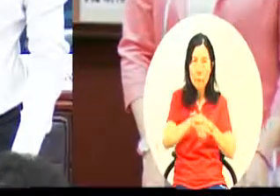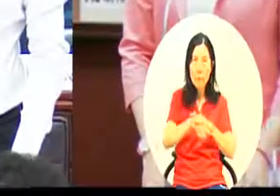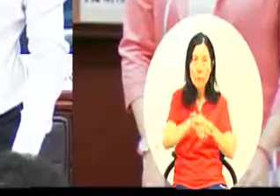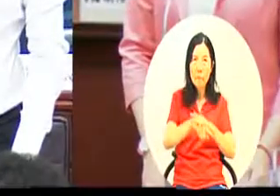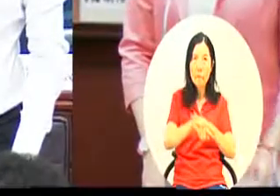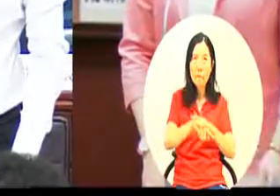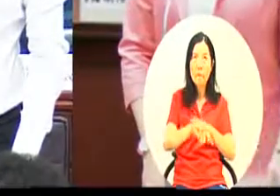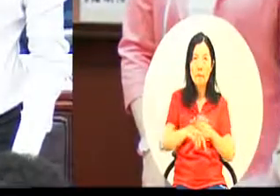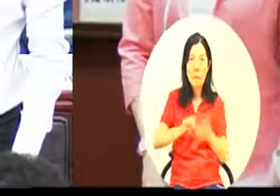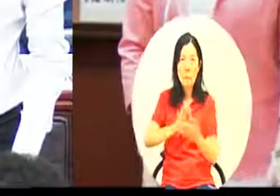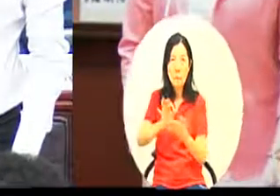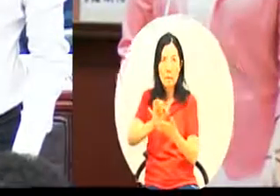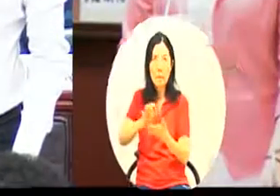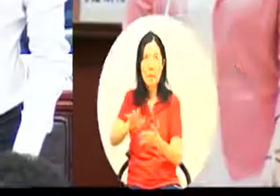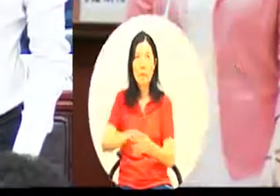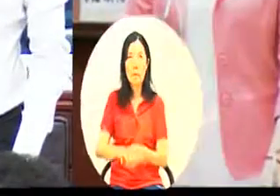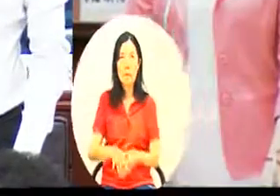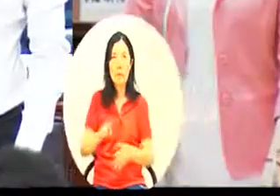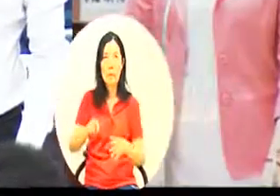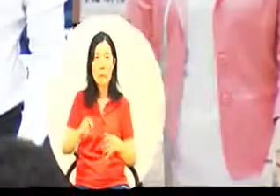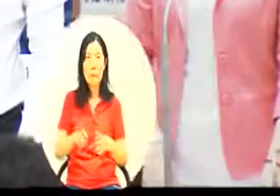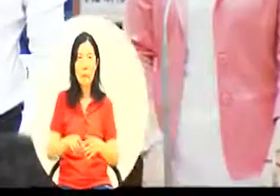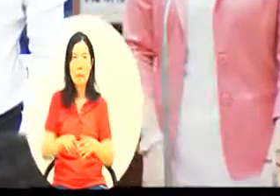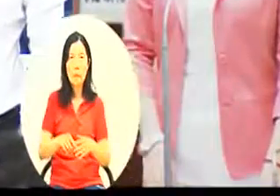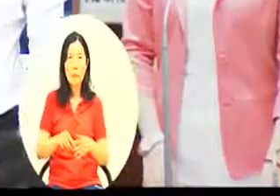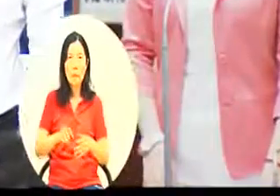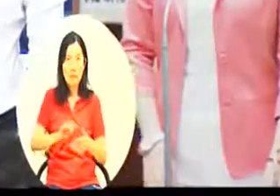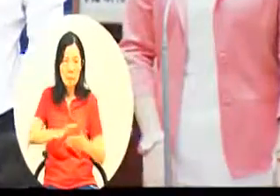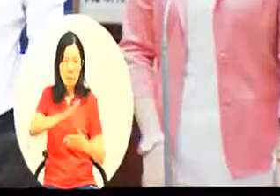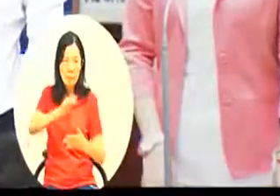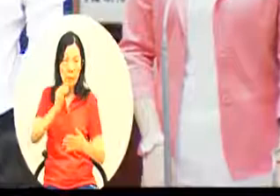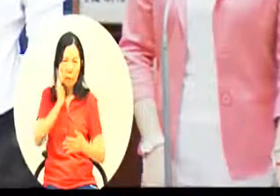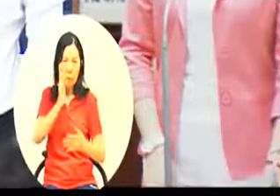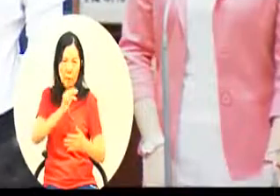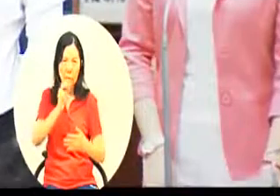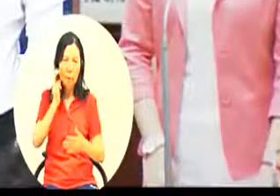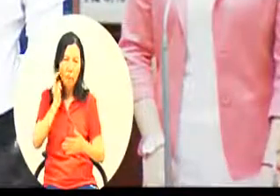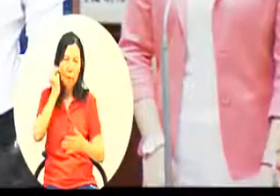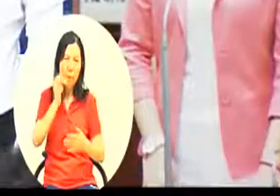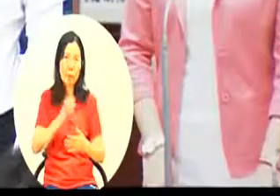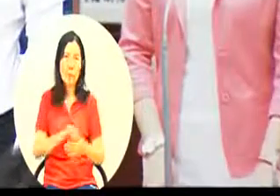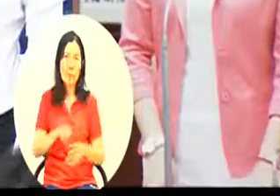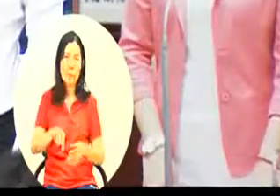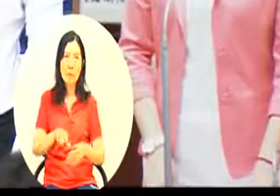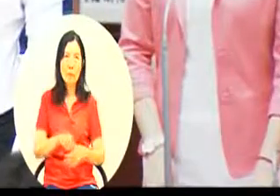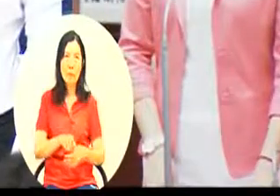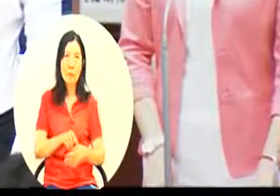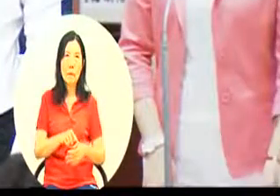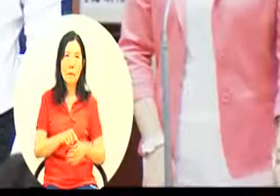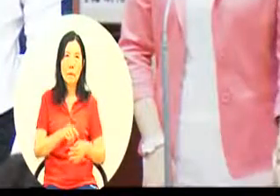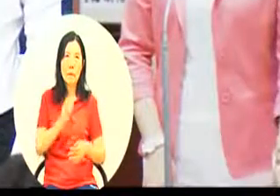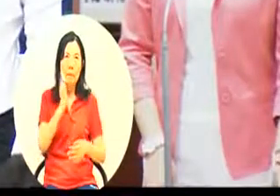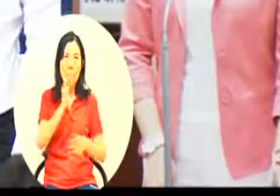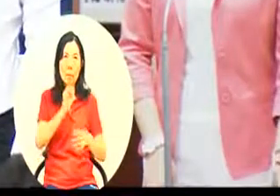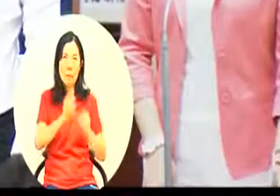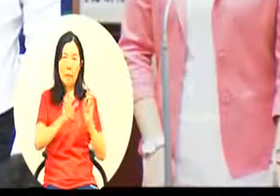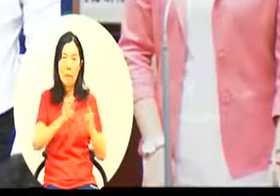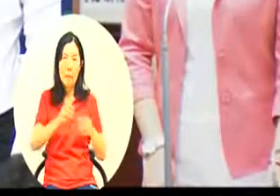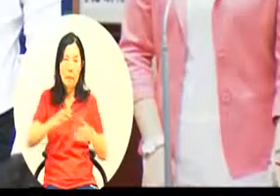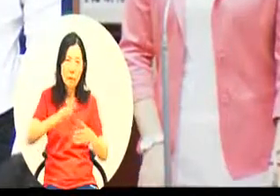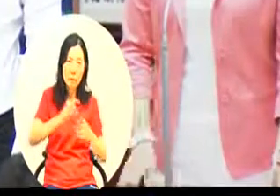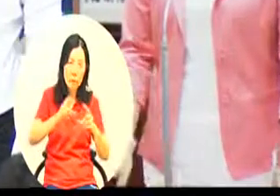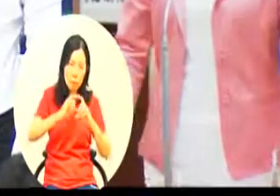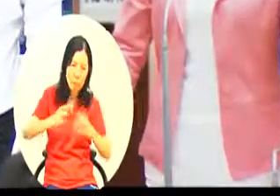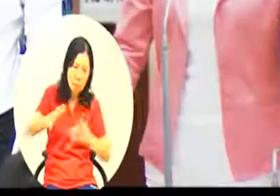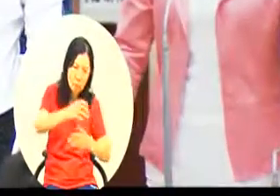使用了。 嗯， 因为他是堆置废铁，那他也不属于所谓的那个废弃物的资源回收储存厂。